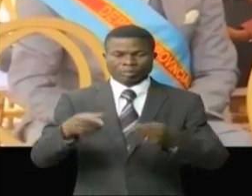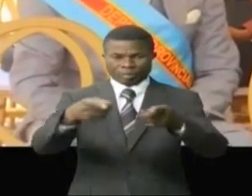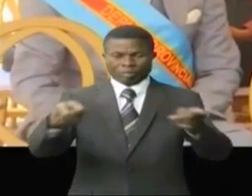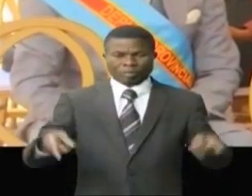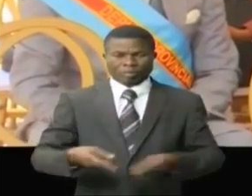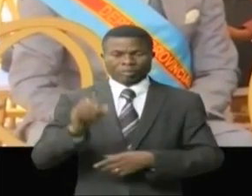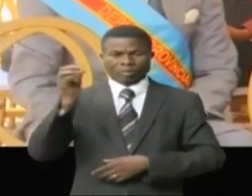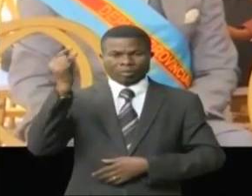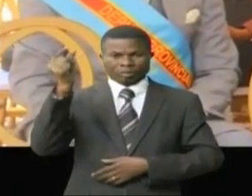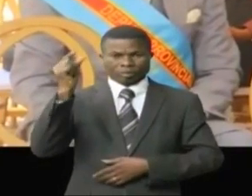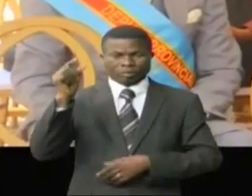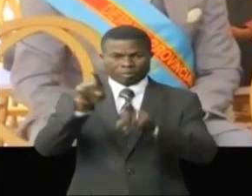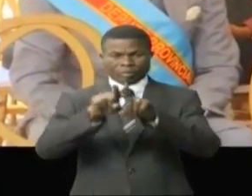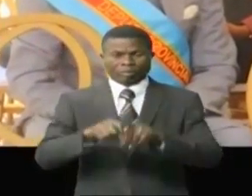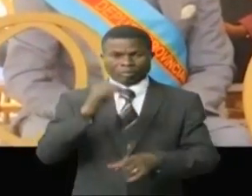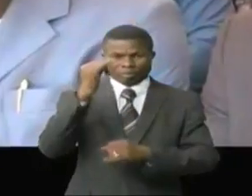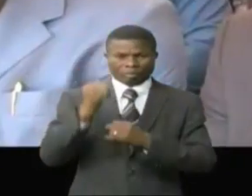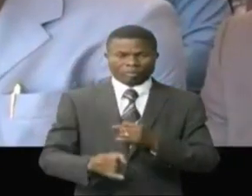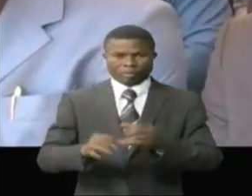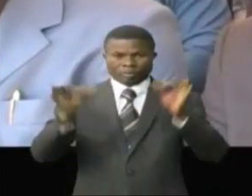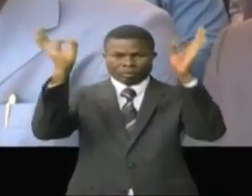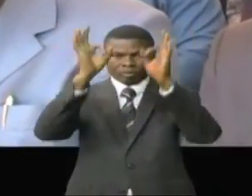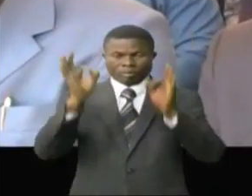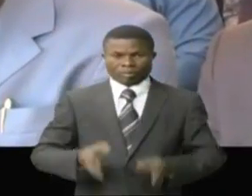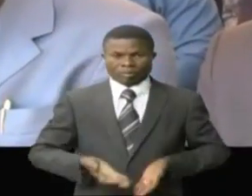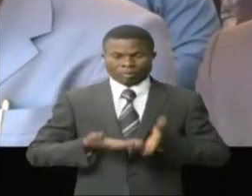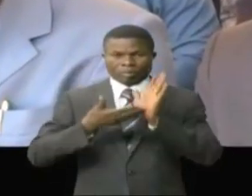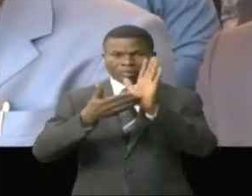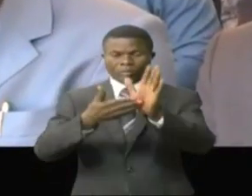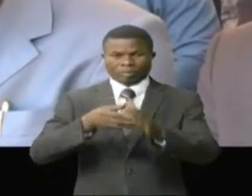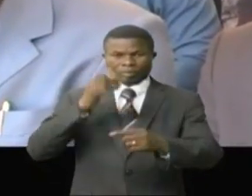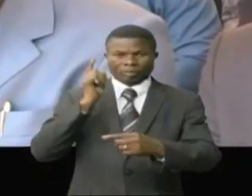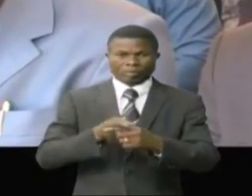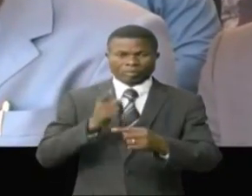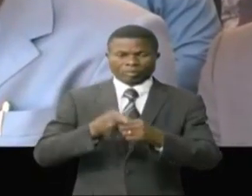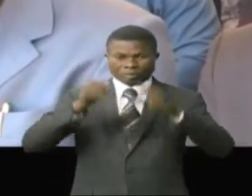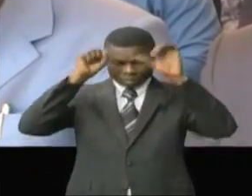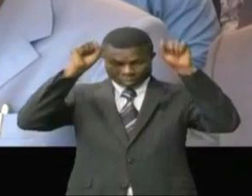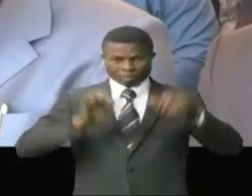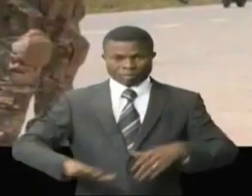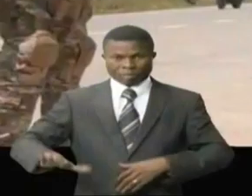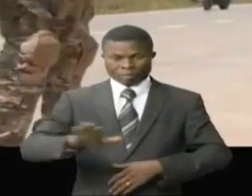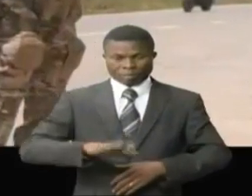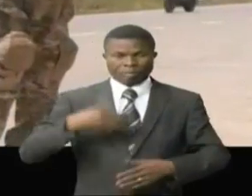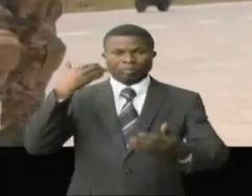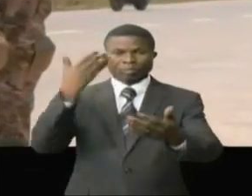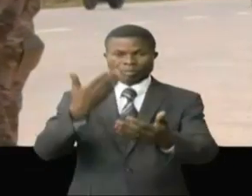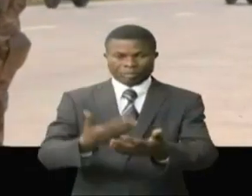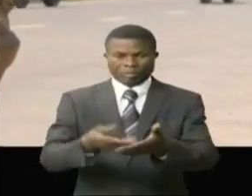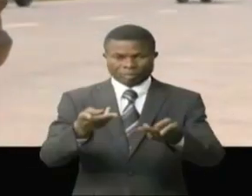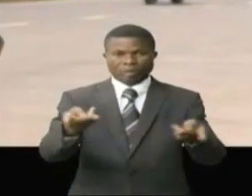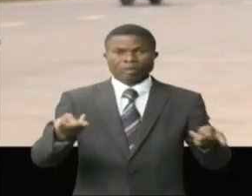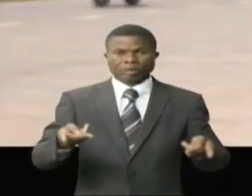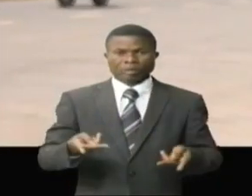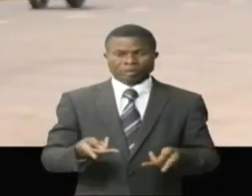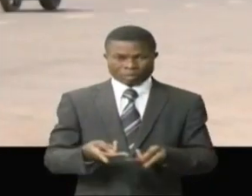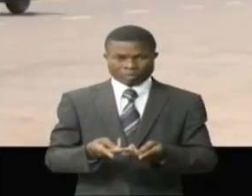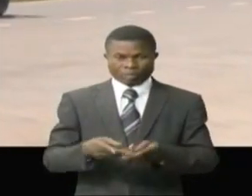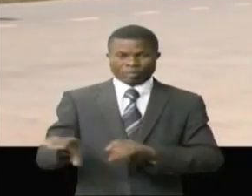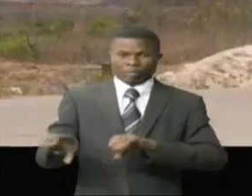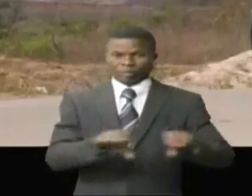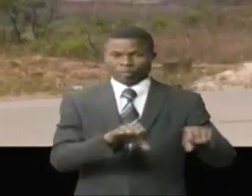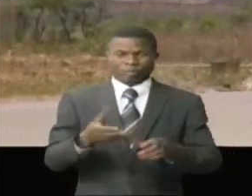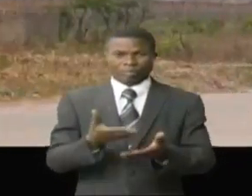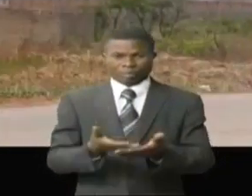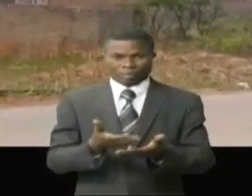minier et la clôture du forum Expo Béton. Le président de la République arrive sur les lieux de la